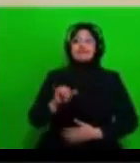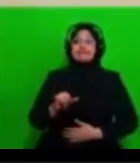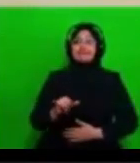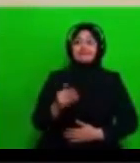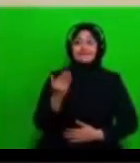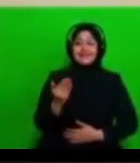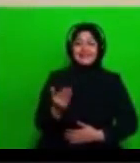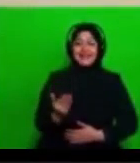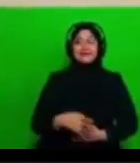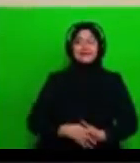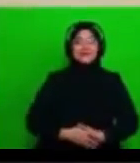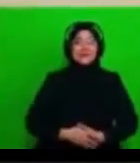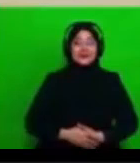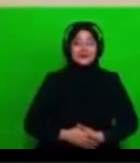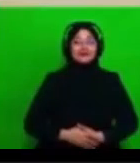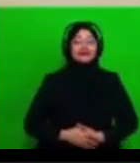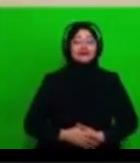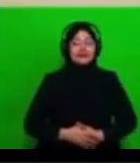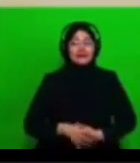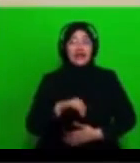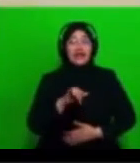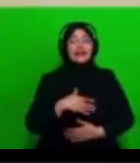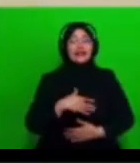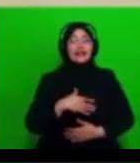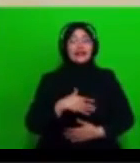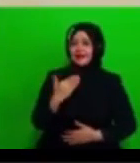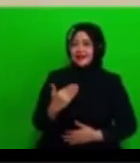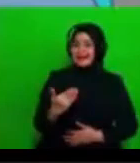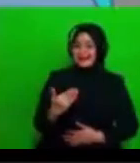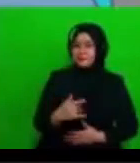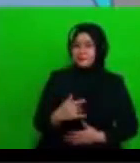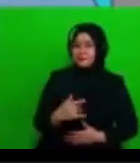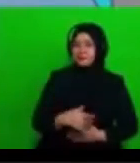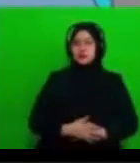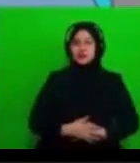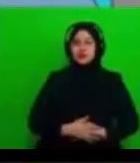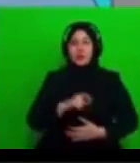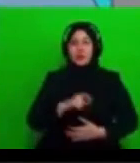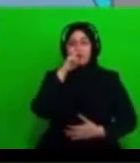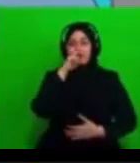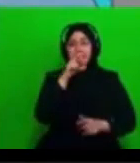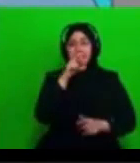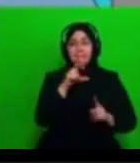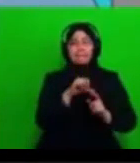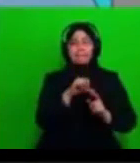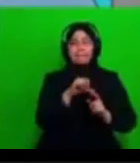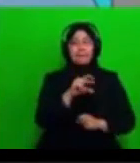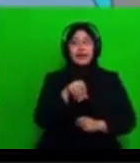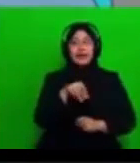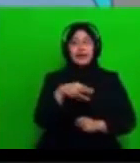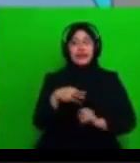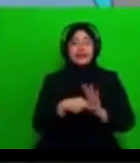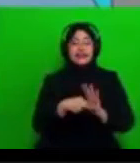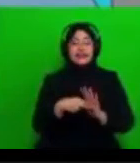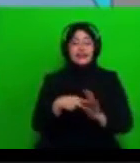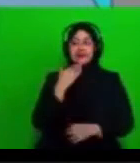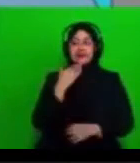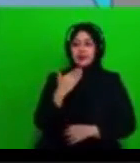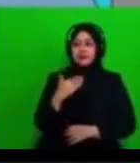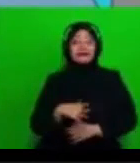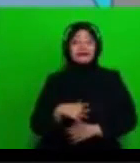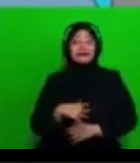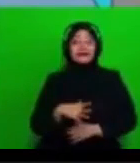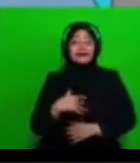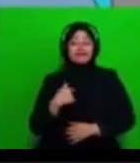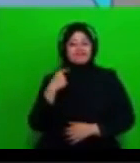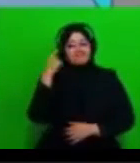Ya, kami persilakan Pak Hasbi. Ya, terima kasih Pak Dirjen. Saya pikir yang disampaikan Pak Dirjen sudah sangat